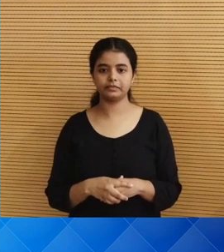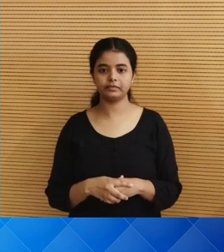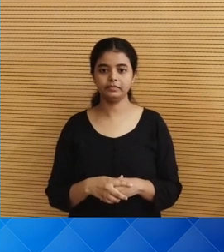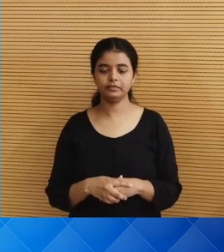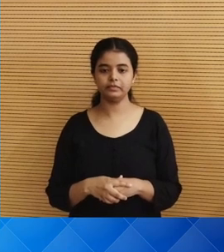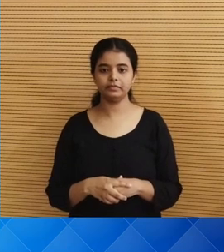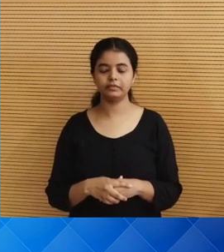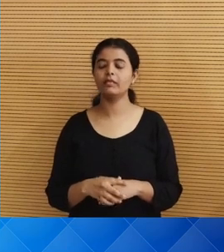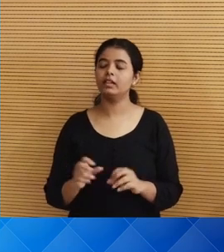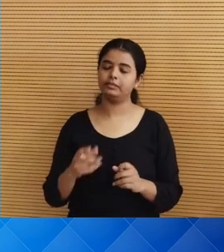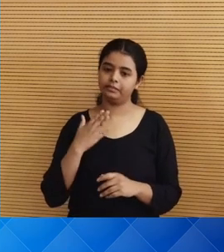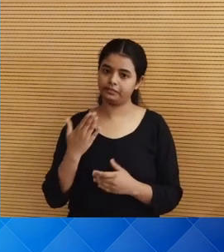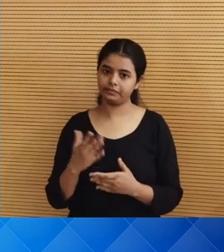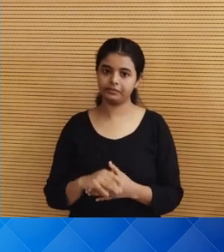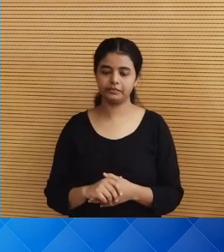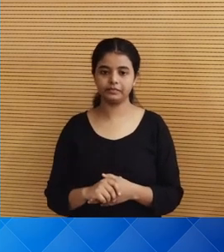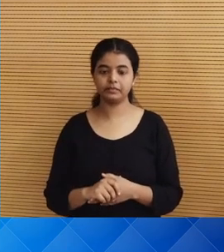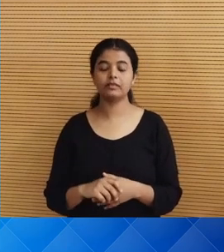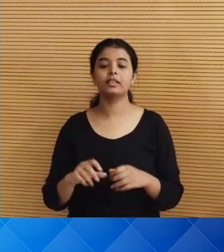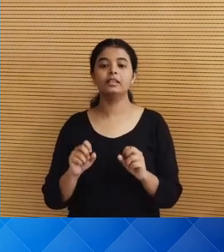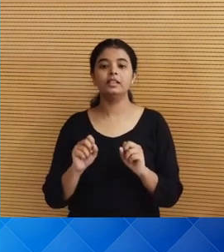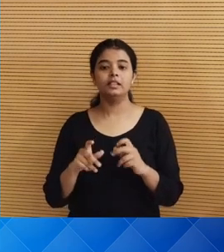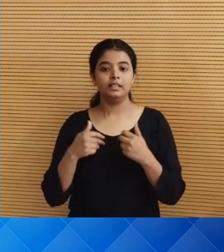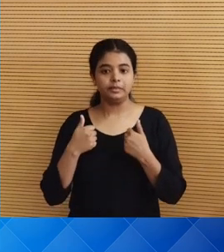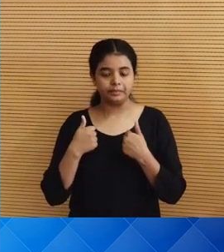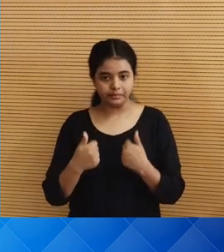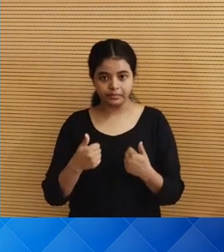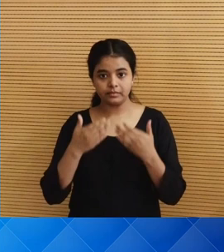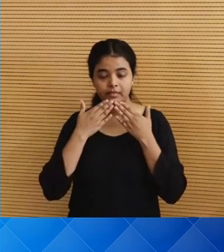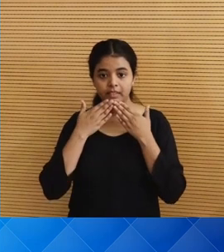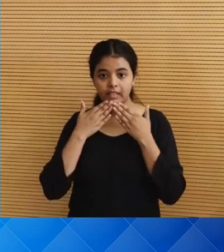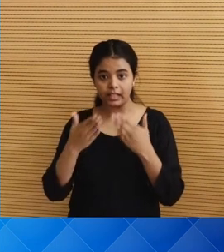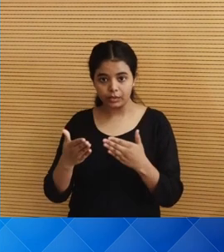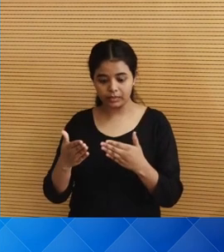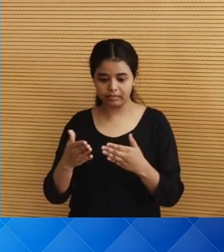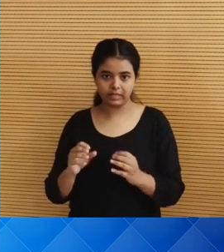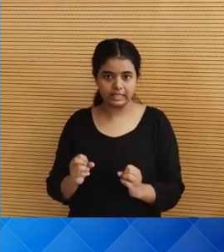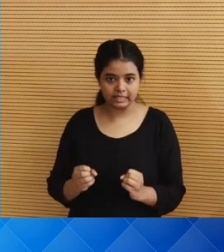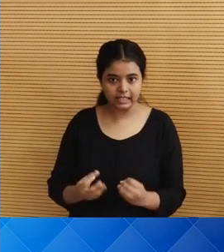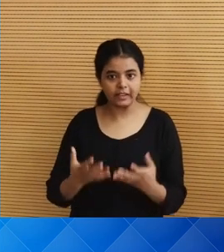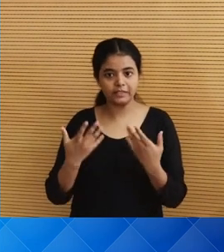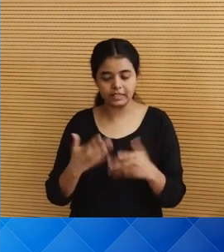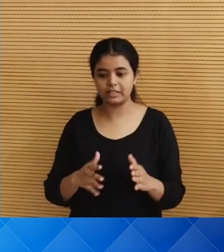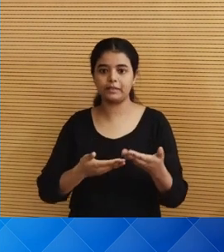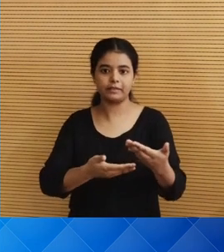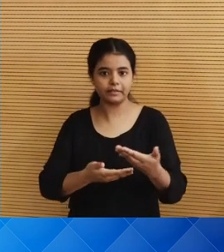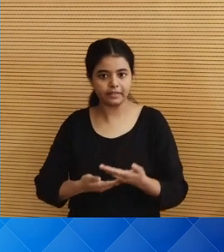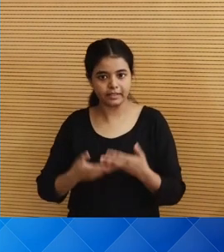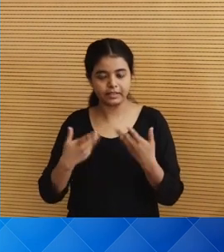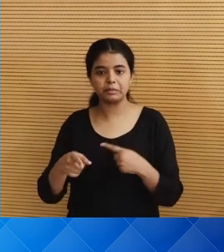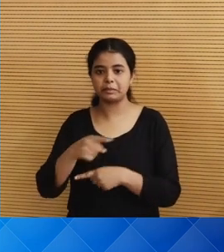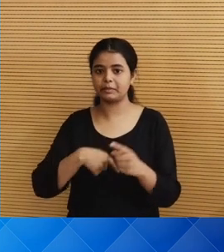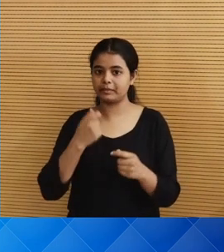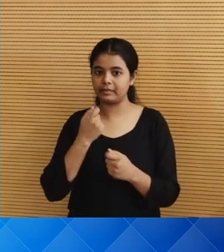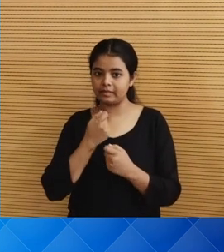ऑलरेडी ओके, थैंक यू। बहुत बहुत धन्यवाद। इस स्वागत की बेला को आप सबने अपनी मुस्कुराहट से संपूर्ण किया।